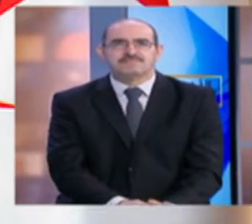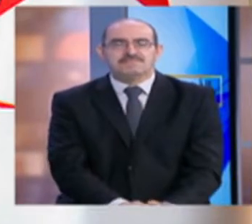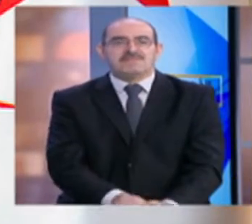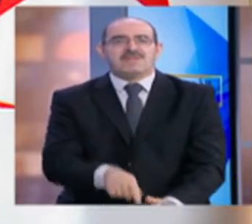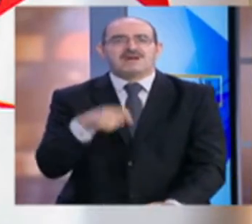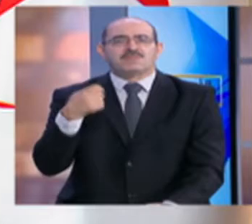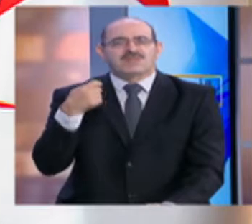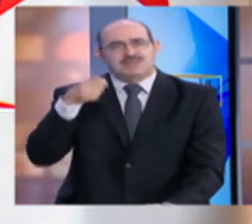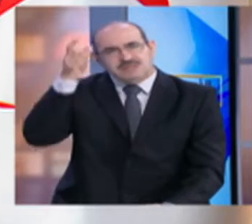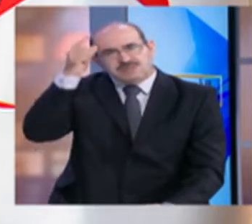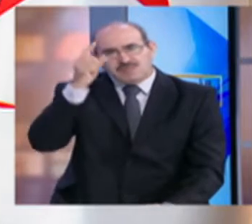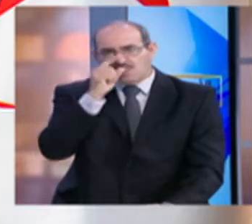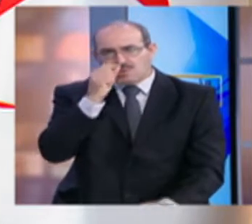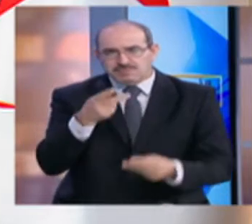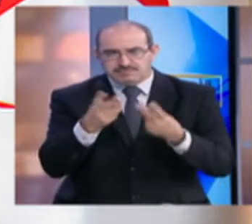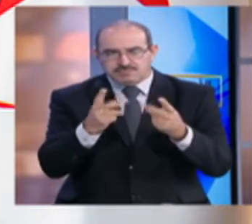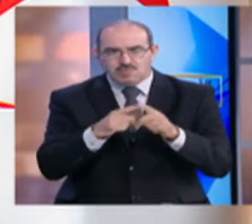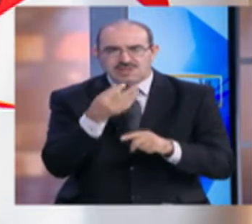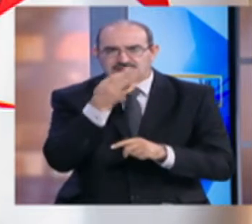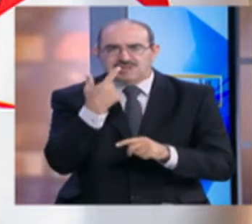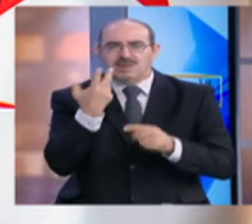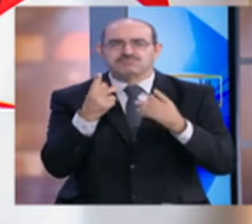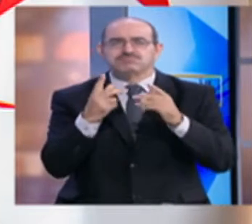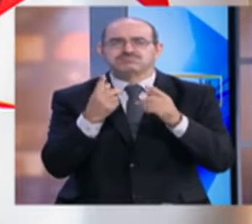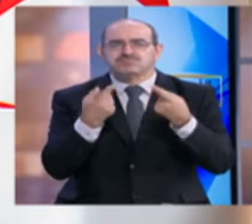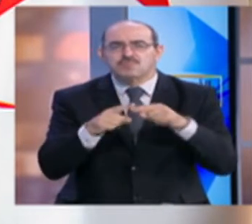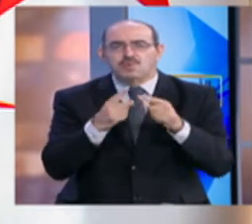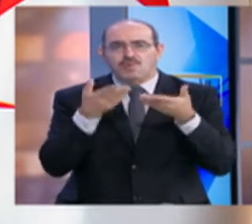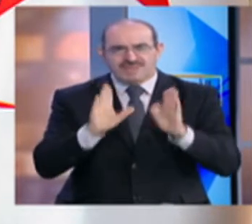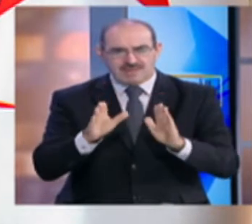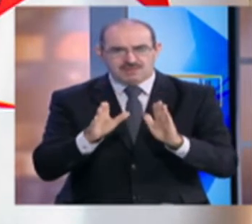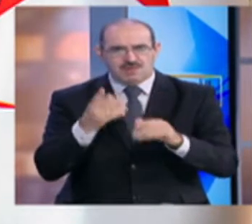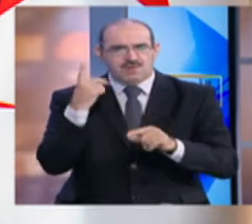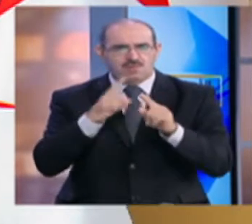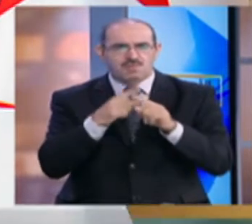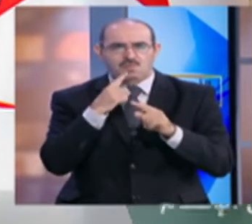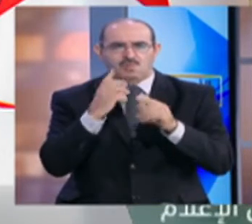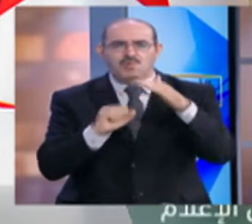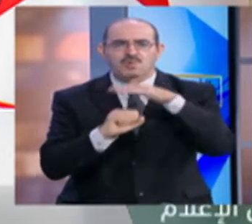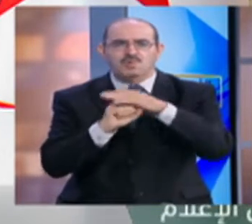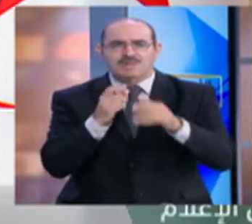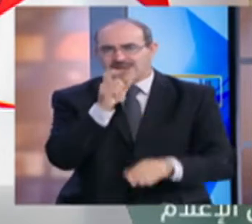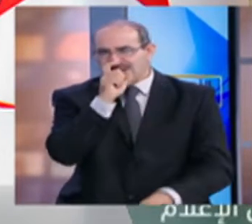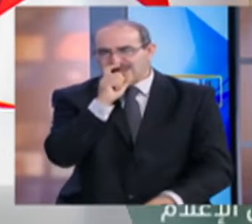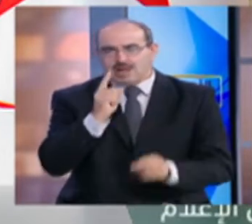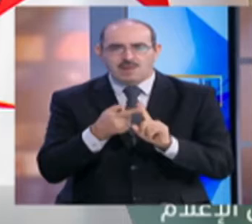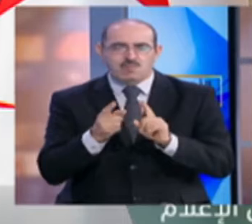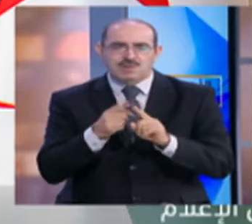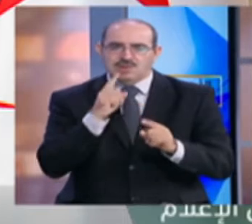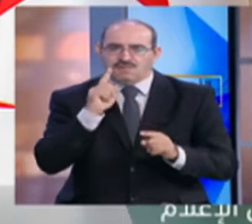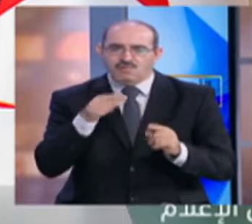رسمي الجامعة العربية تاع وزارة الخارجية وتترسم نهائيا يترسم